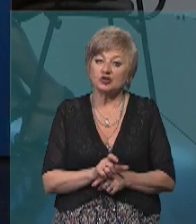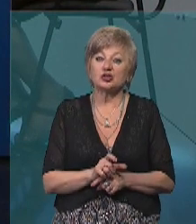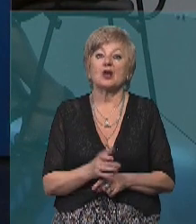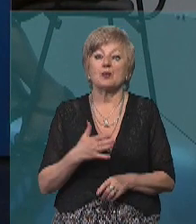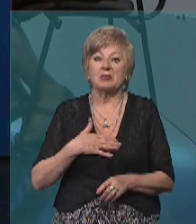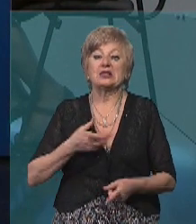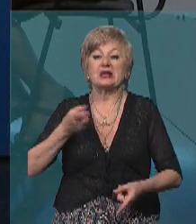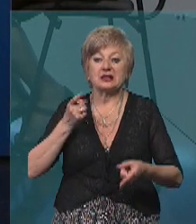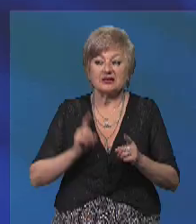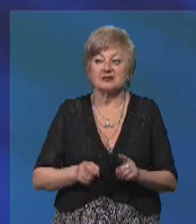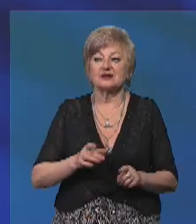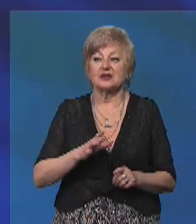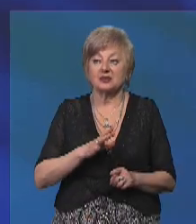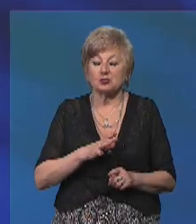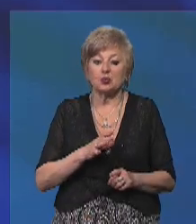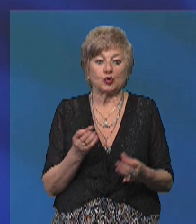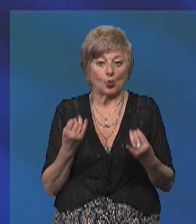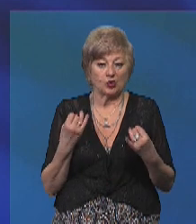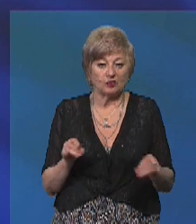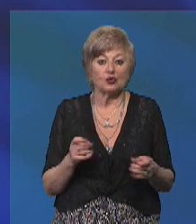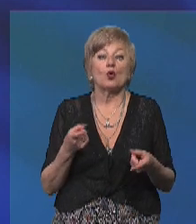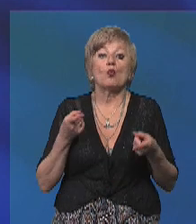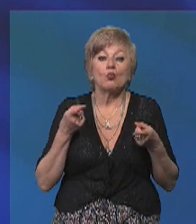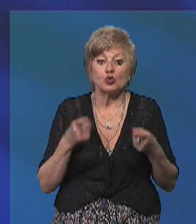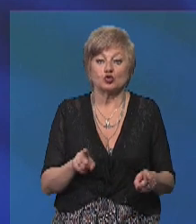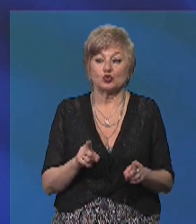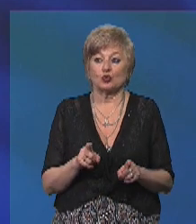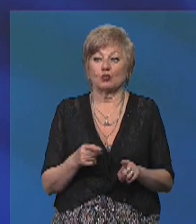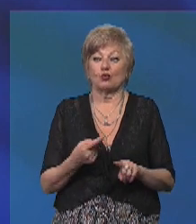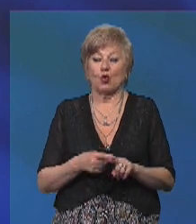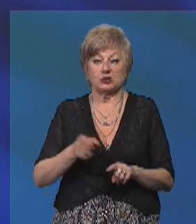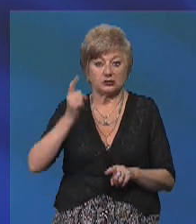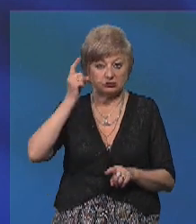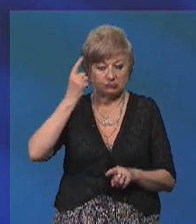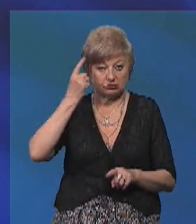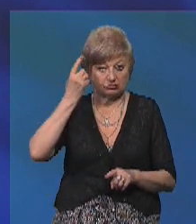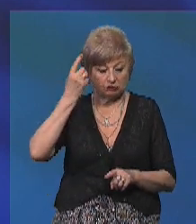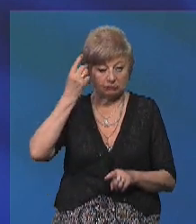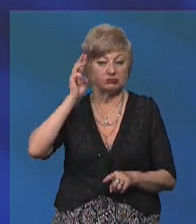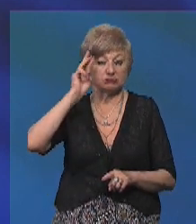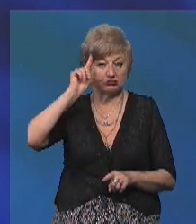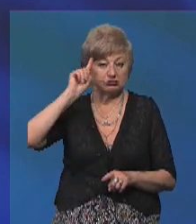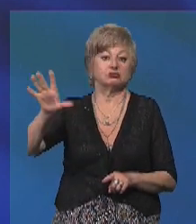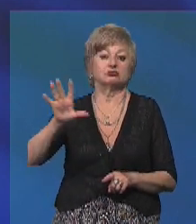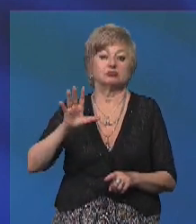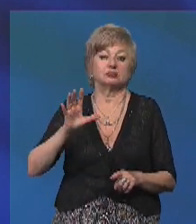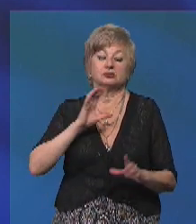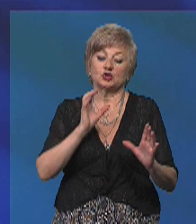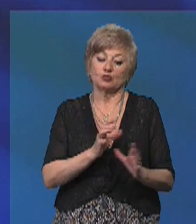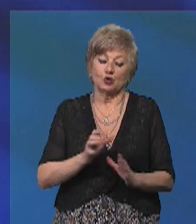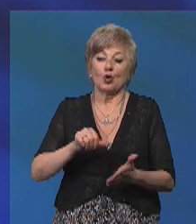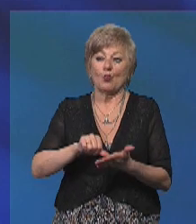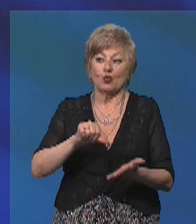мені дійсно було і досі дивно, чому цей тренд зберігся, коли